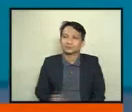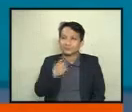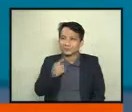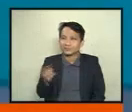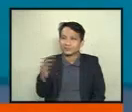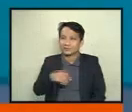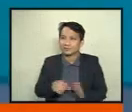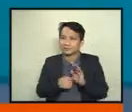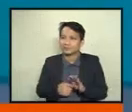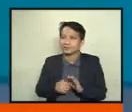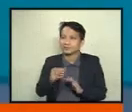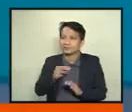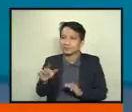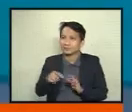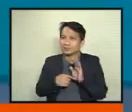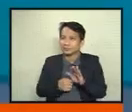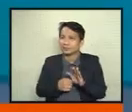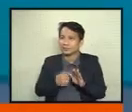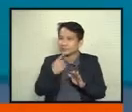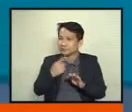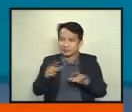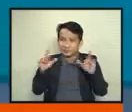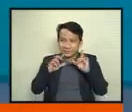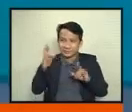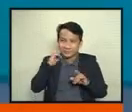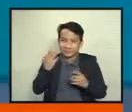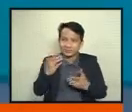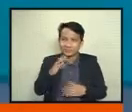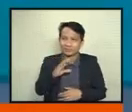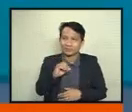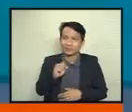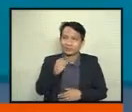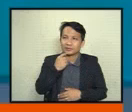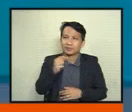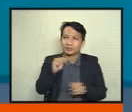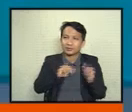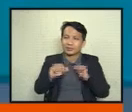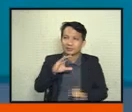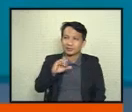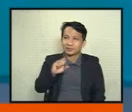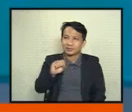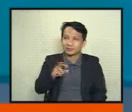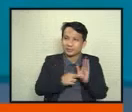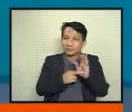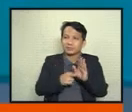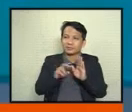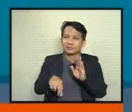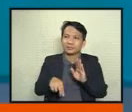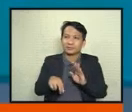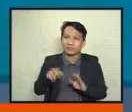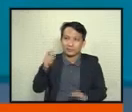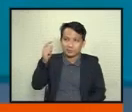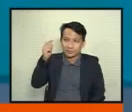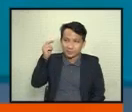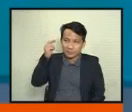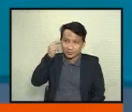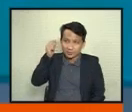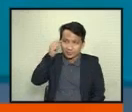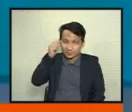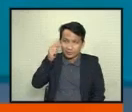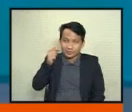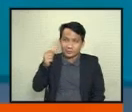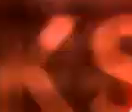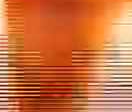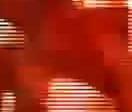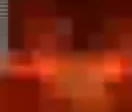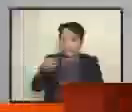Nagsalita ng pamunuan ng mall kung saan na biktima ang dating wanted sa radyo co-host at ngayon ay ACS representative na si Niña Taduran ng